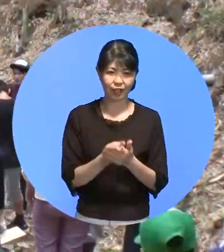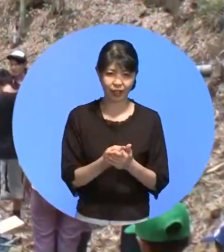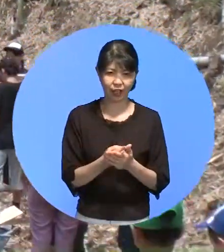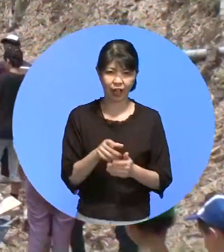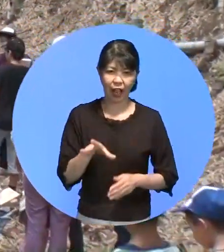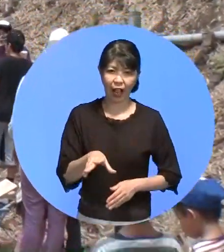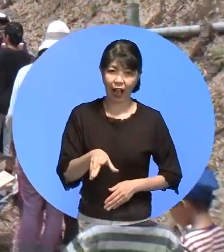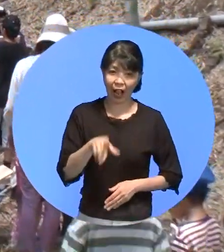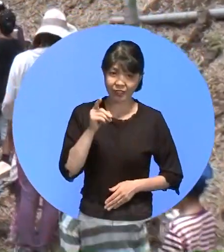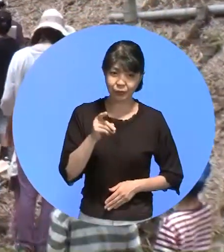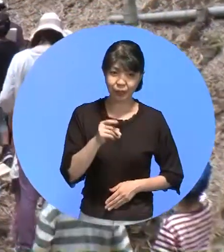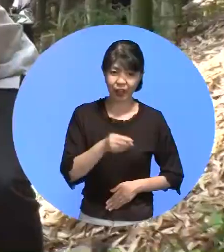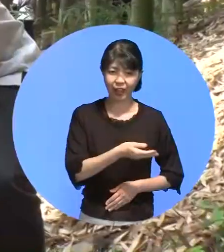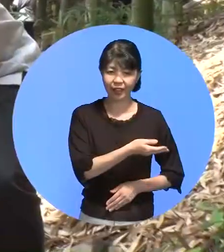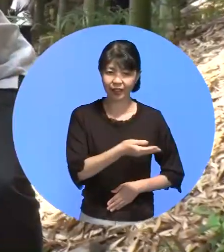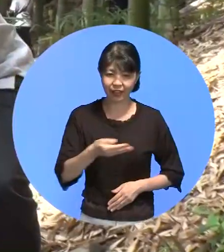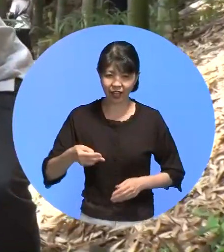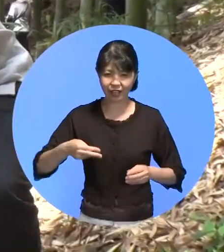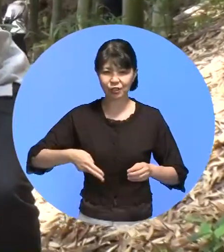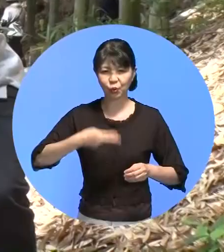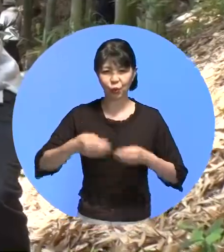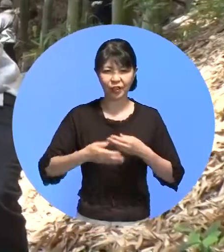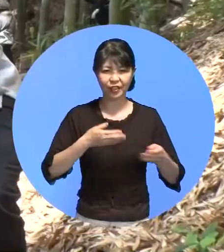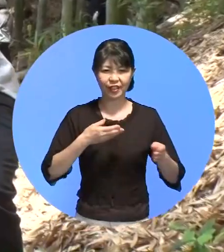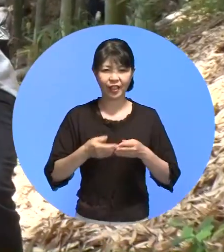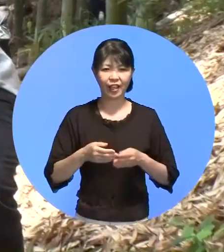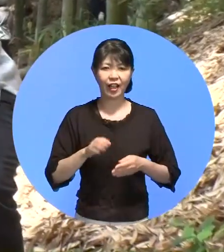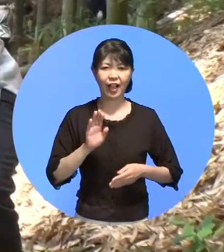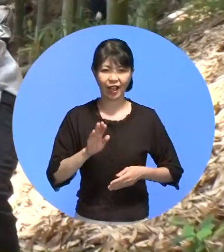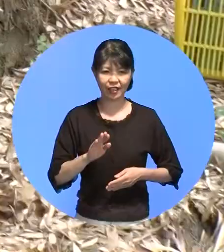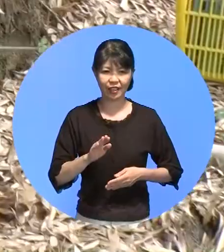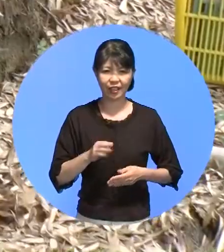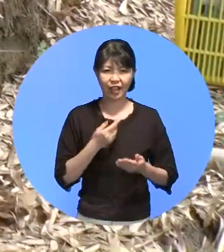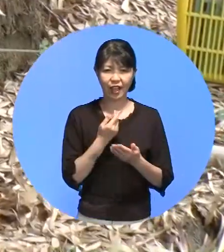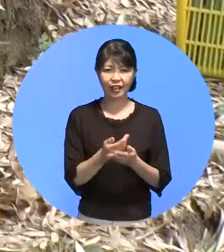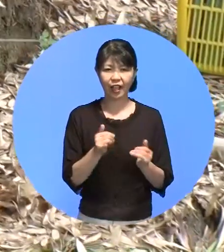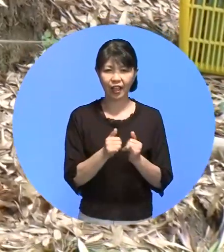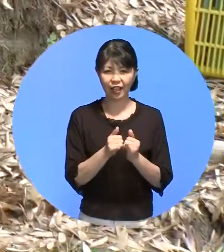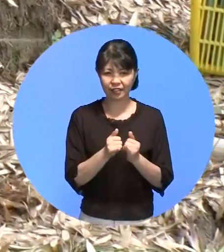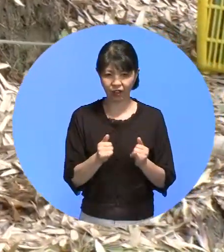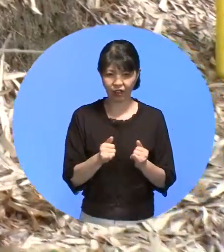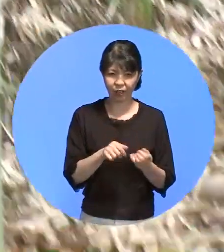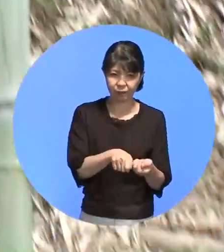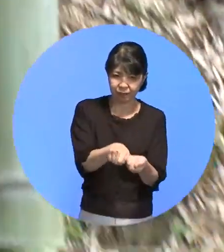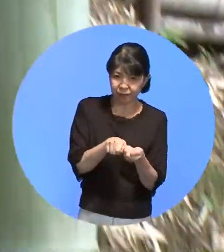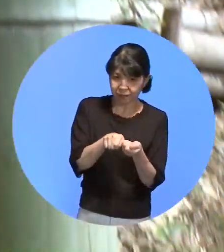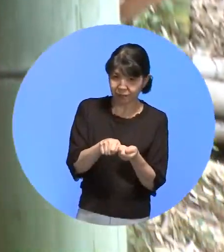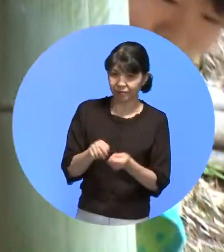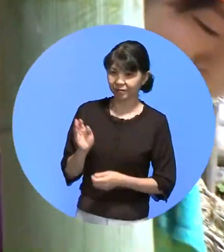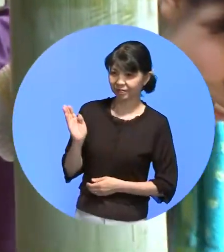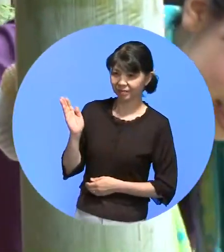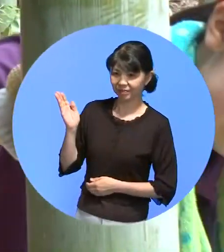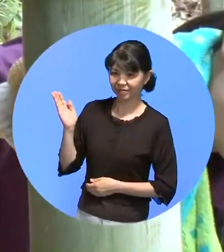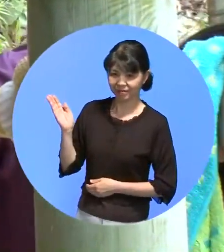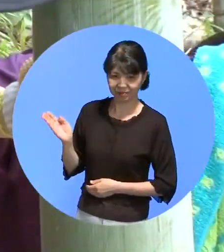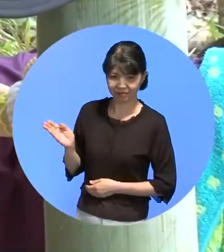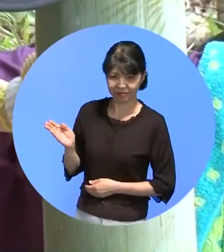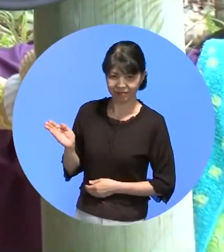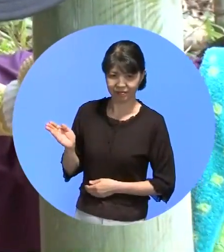はじめに流しそうめん体験が行われ、参加者は竹を伐採し流し台を制作していきます